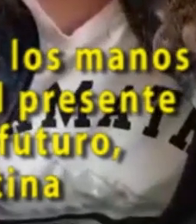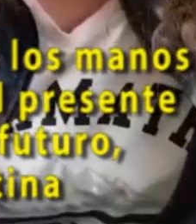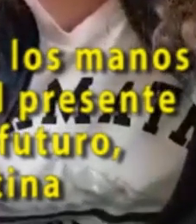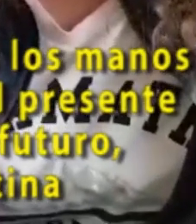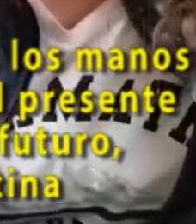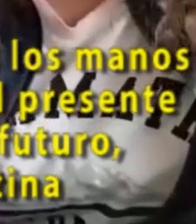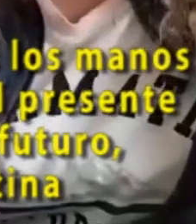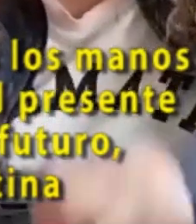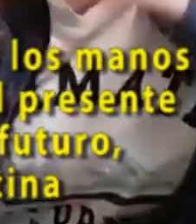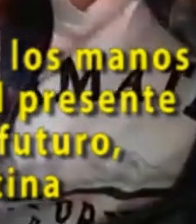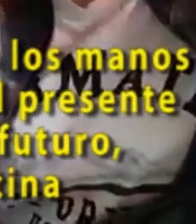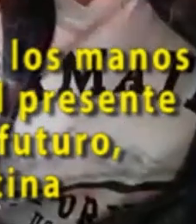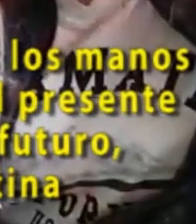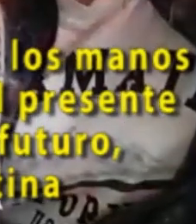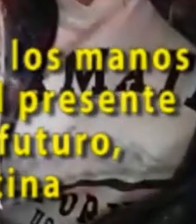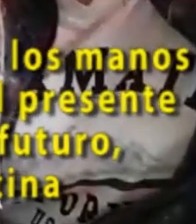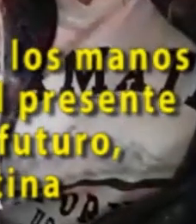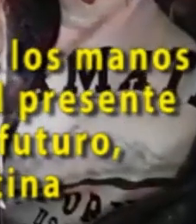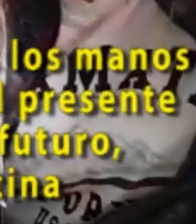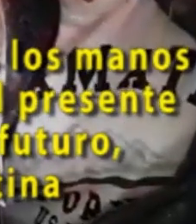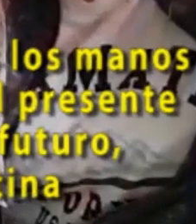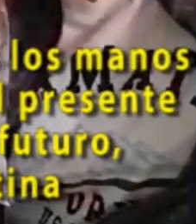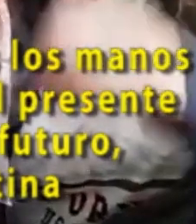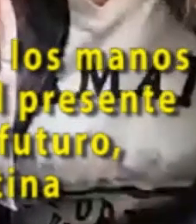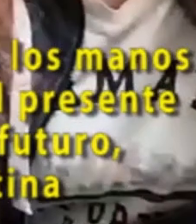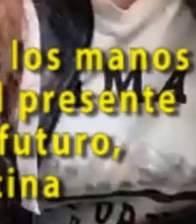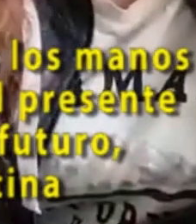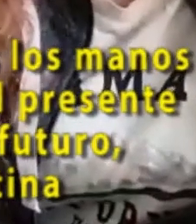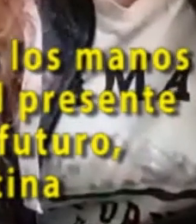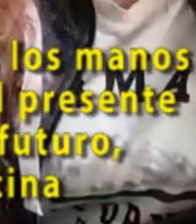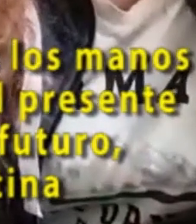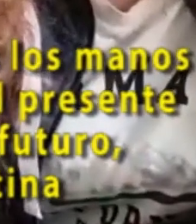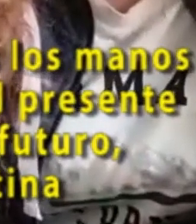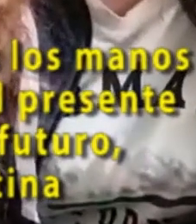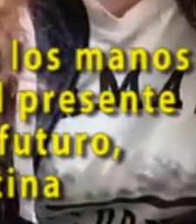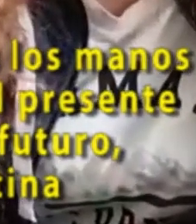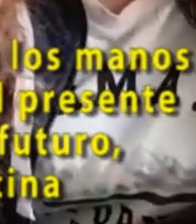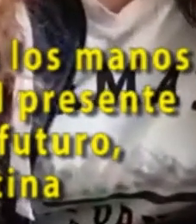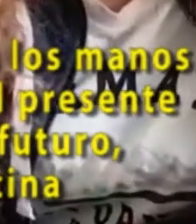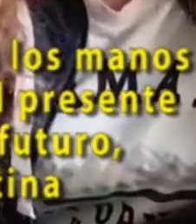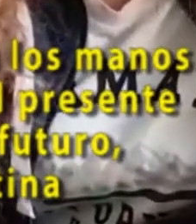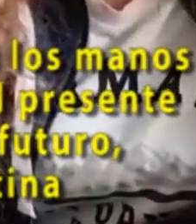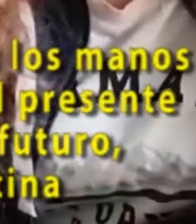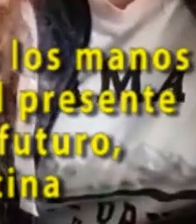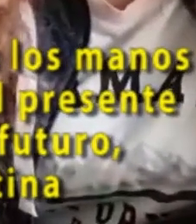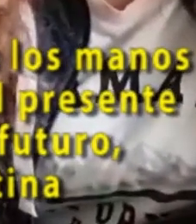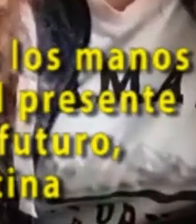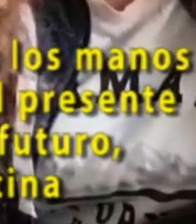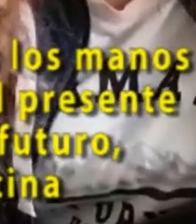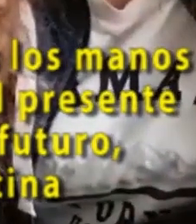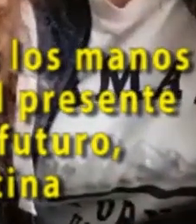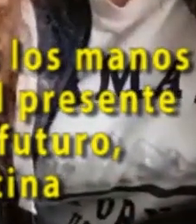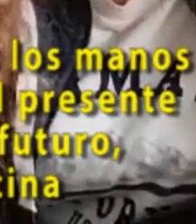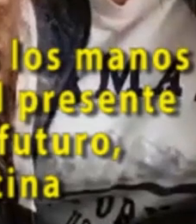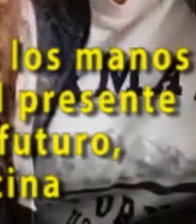إنه نحط إيد بإيد ونتوحد عشان انتو الجيل القادم، واحنا كأطفال جيل اليوم